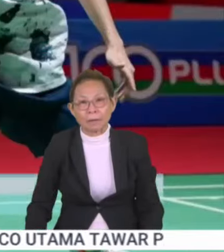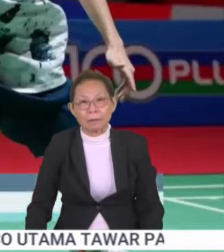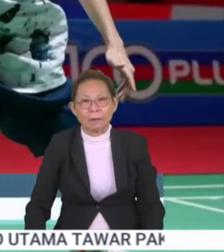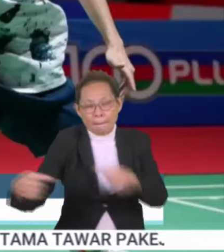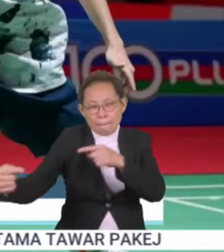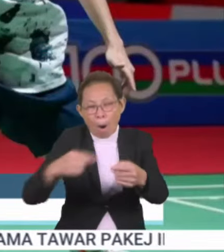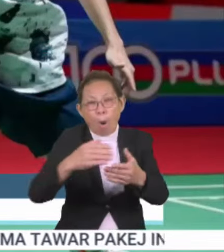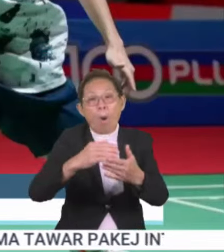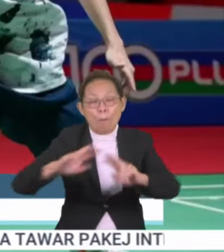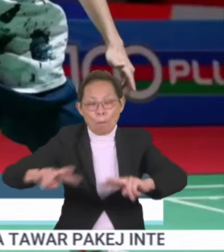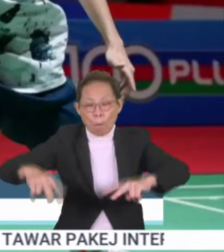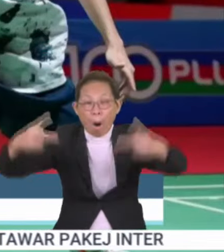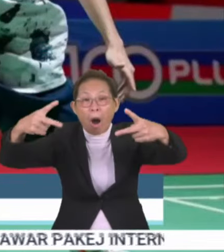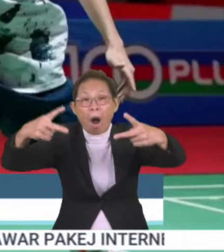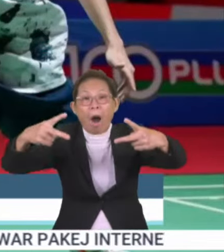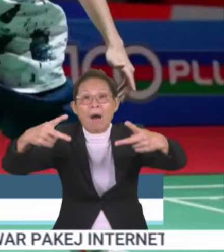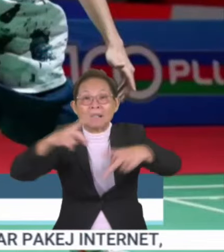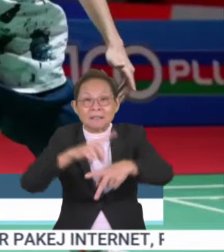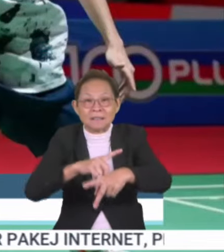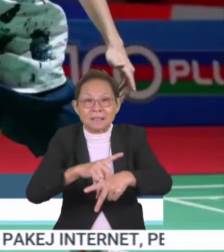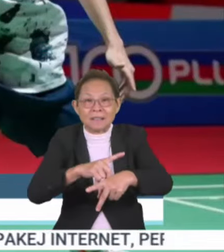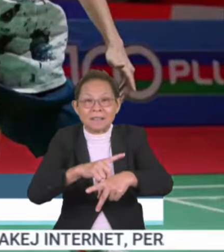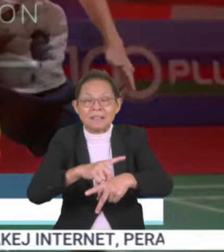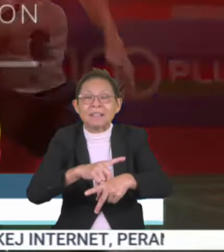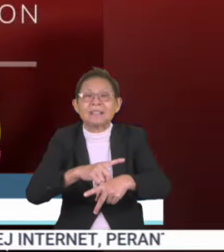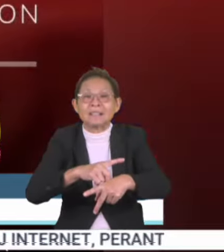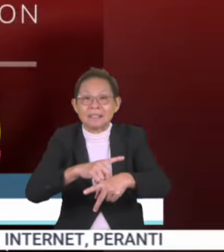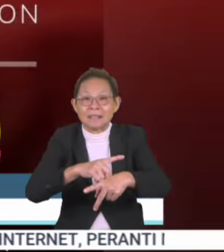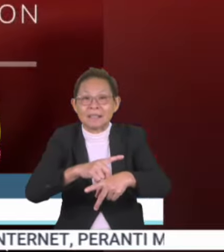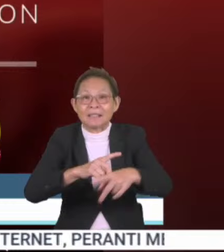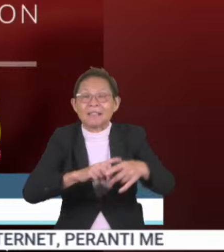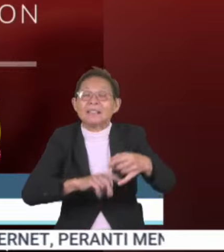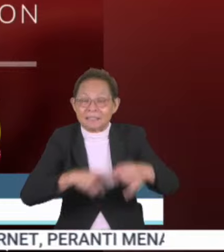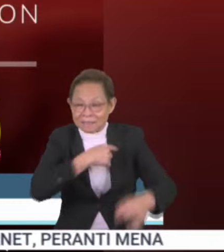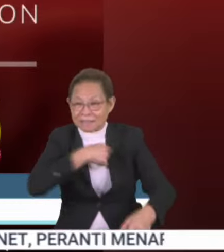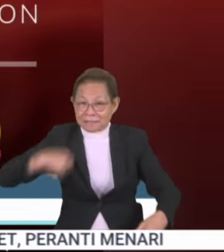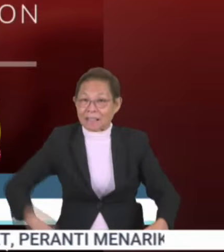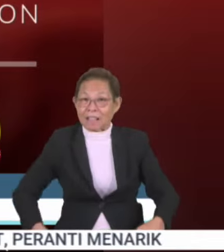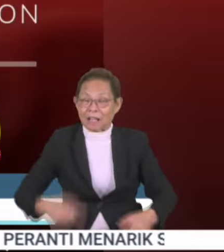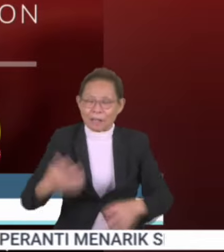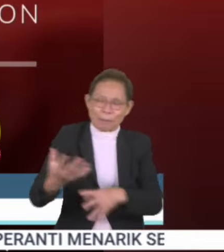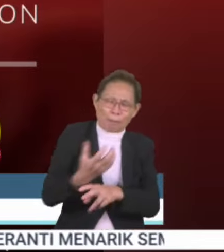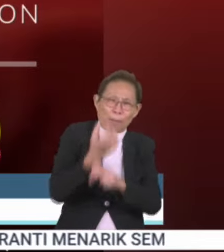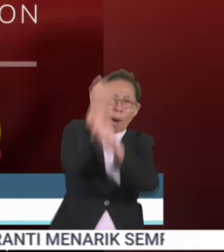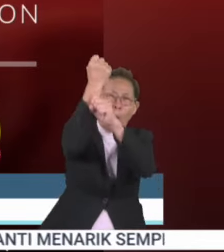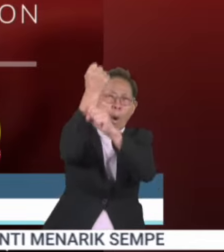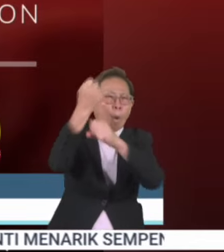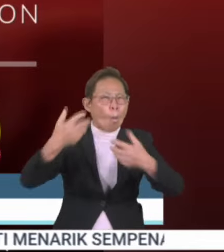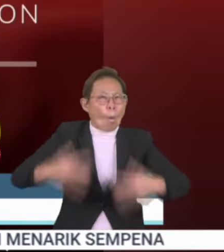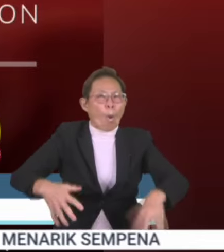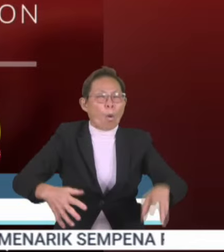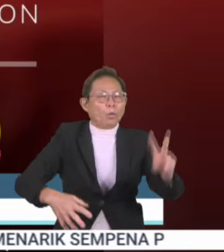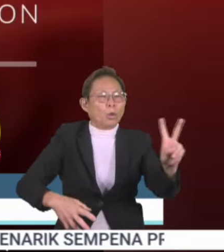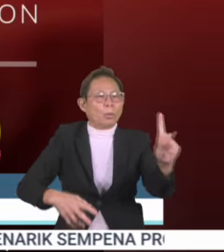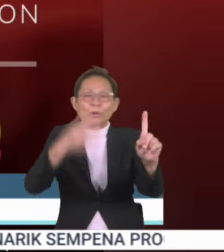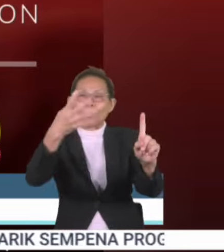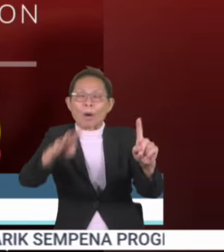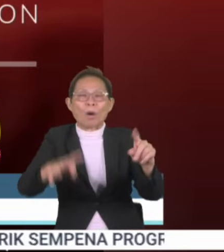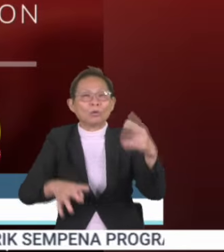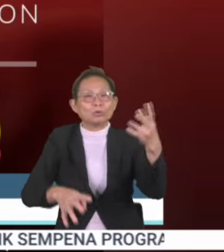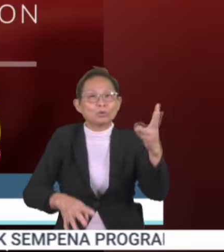Pada pertembungan separuh akhir di Gymnasium Shenzhen, Pang Ron Su Yin merakam kemenangan dramatik